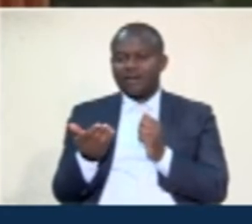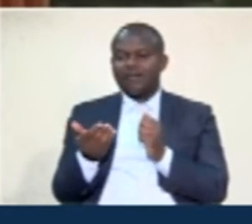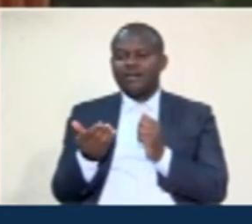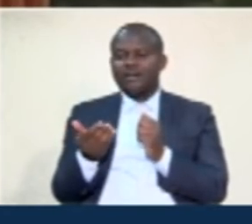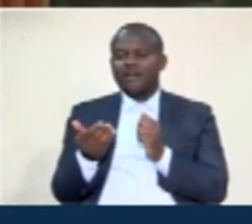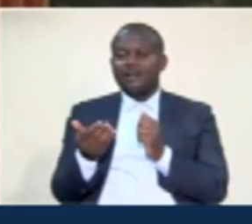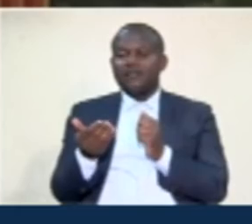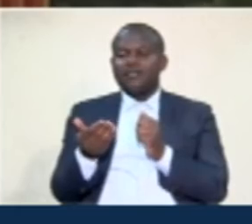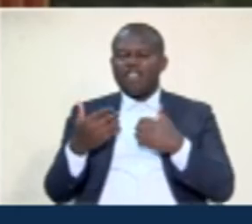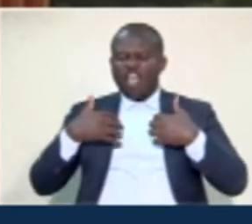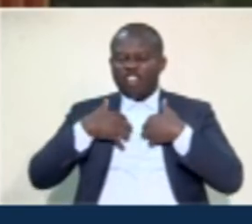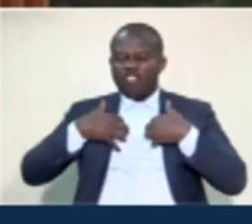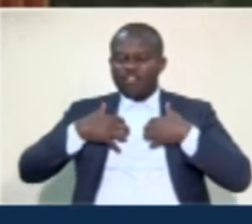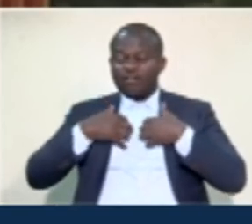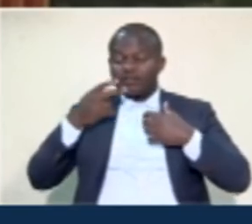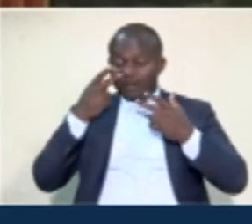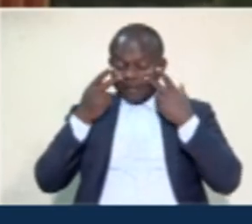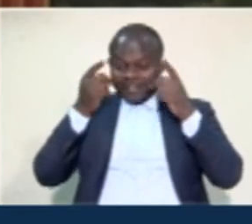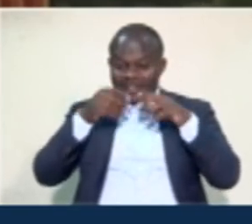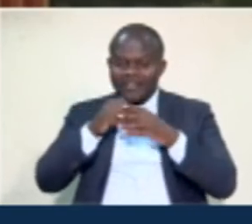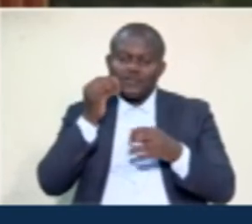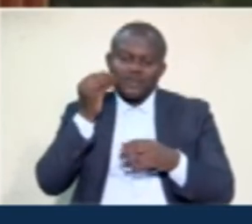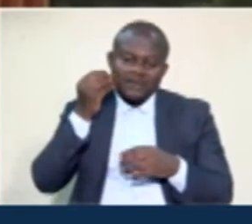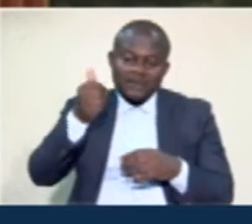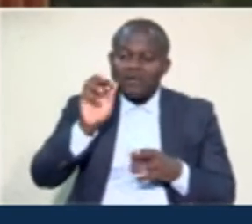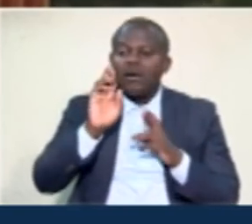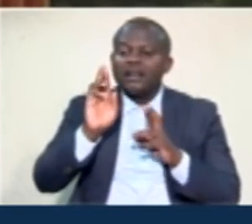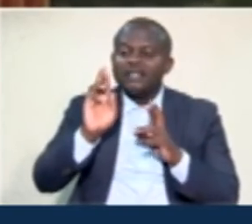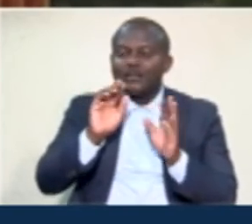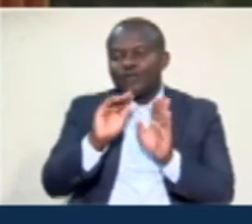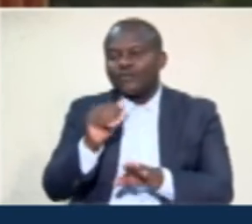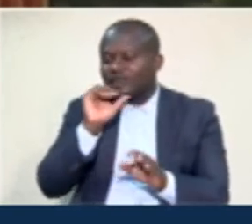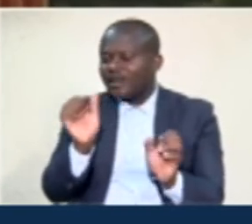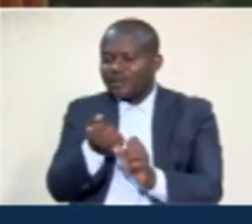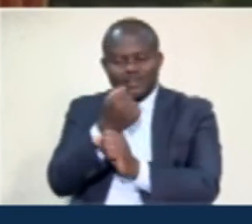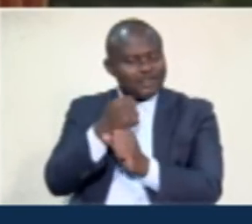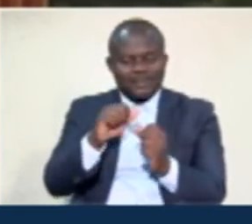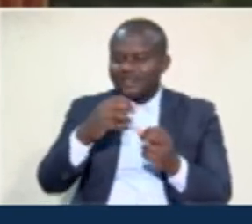agakoko twabonye kaza mu rugo rwacu, bakizera bati urupfu ntirutwara agakoko.